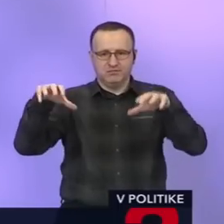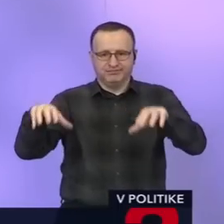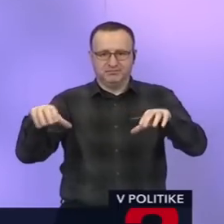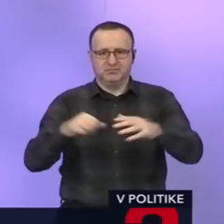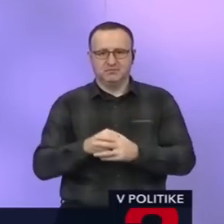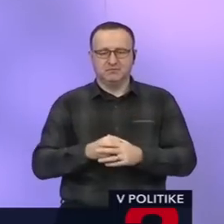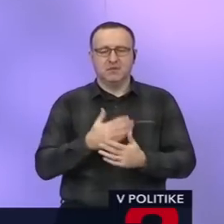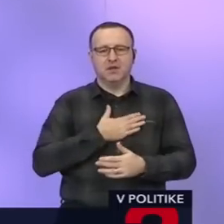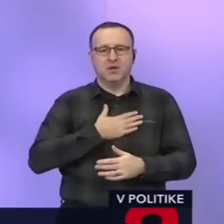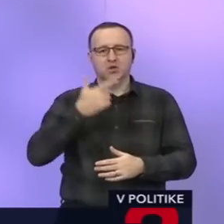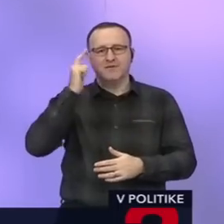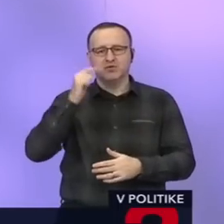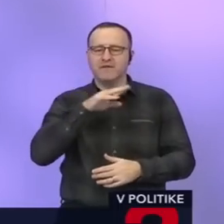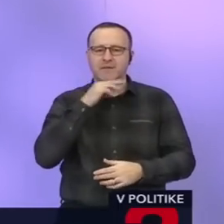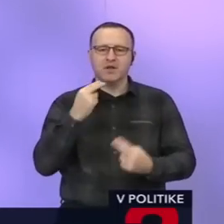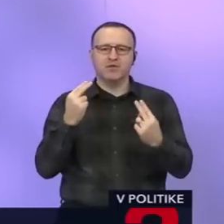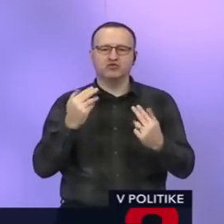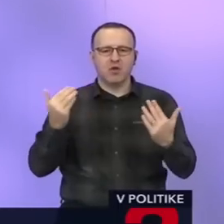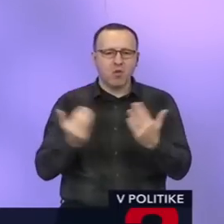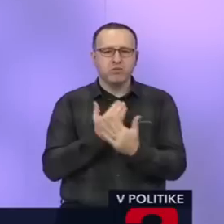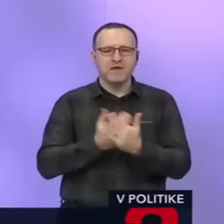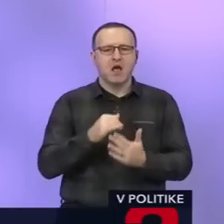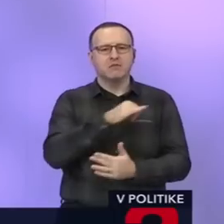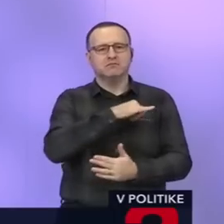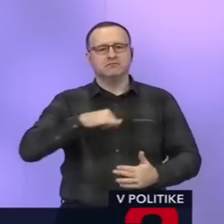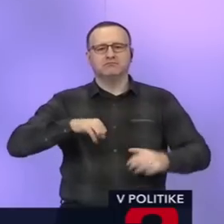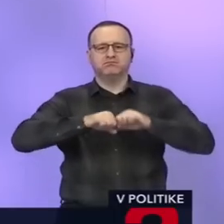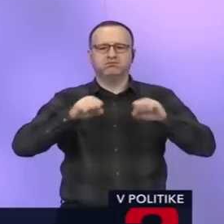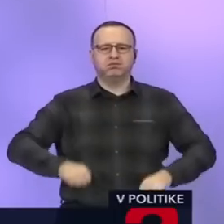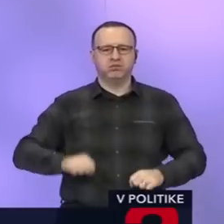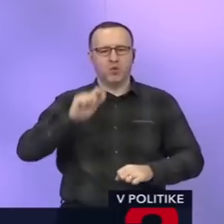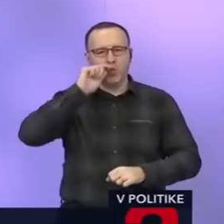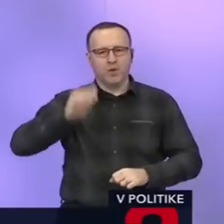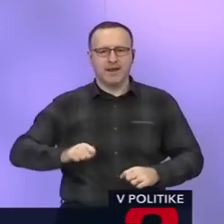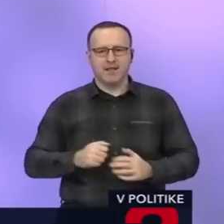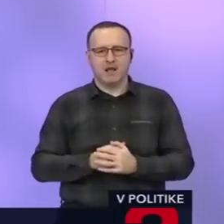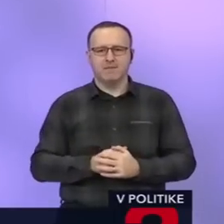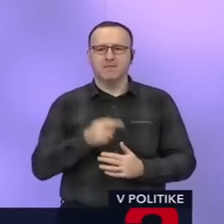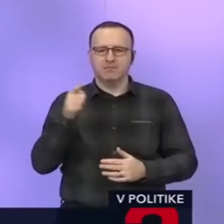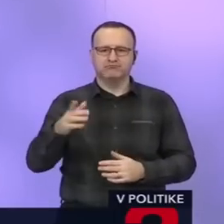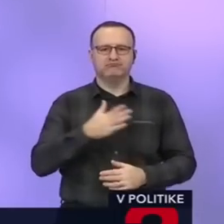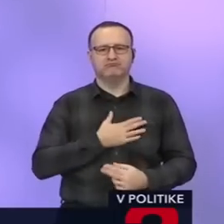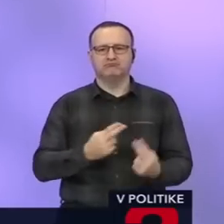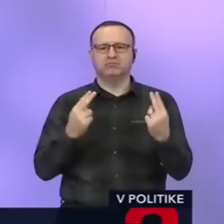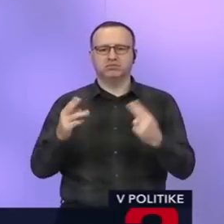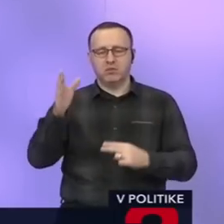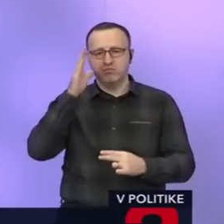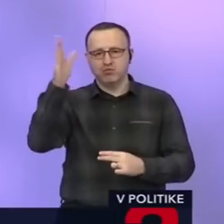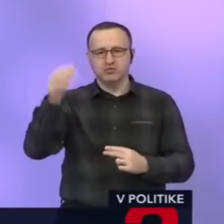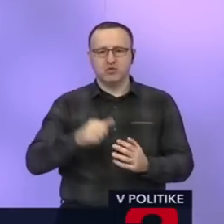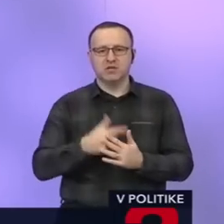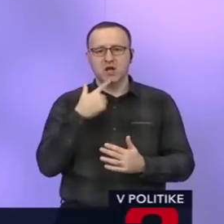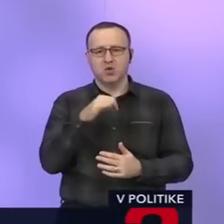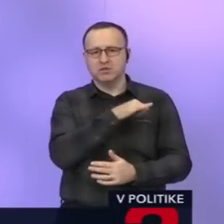Slovenska je veľmi dôležité, aby bola obnovená suverenita a územná celistvosť Ukrajiny, pretože na tom stojí naša budúcnosť ako